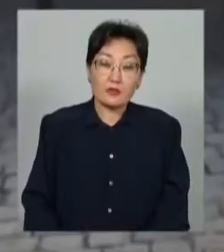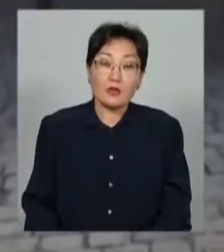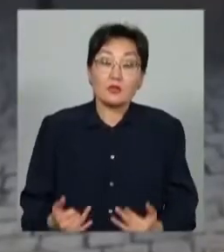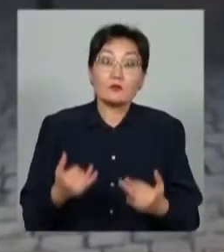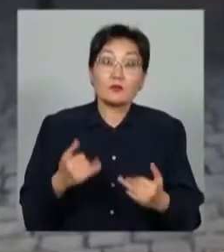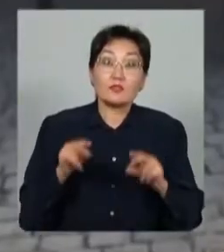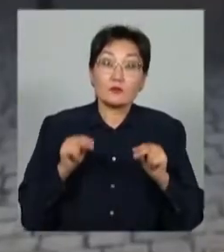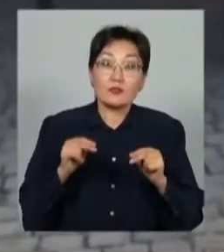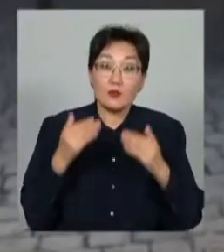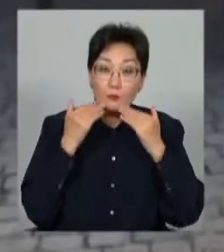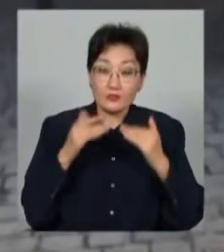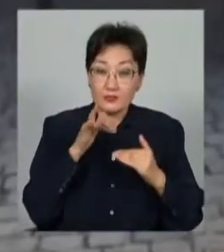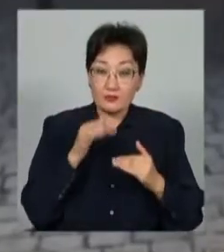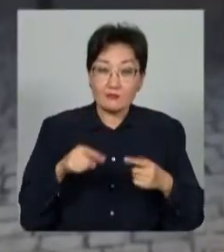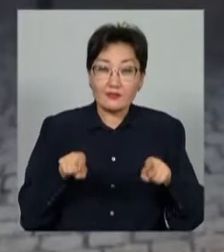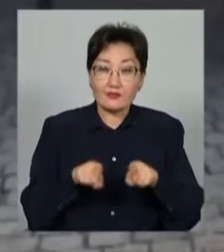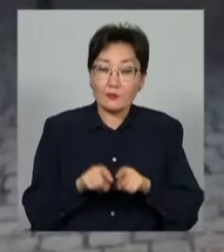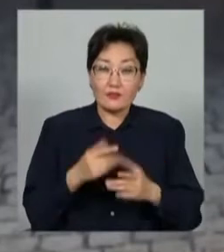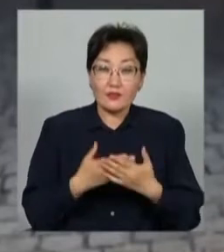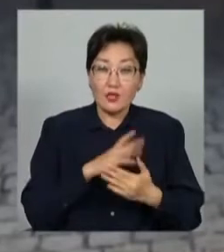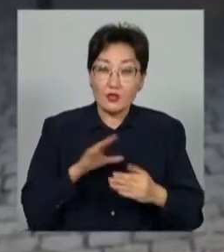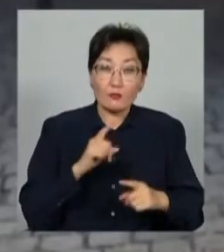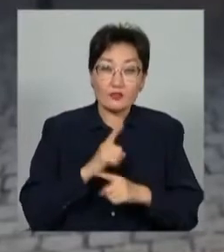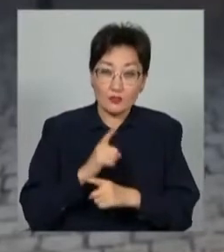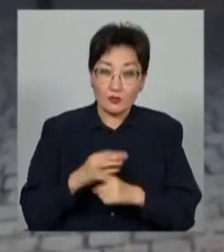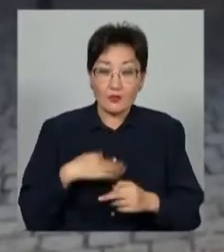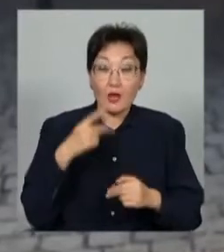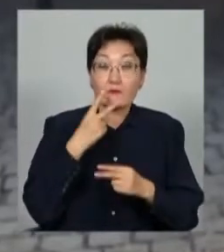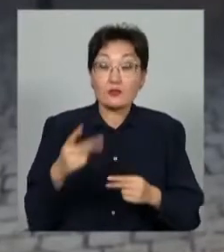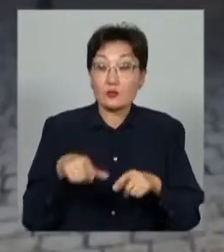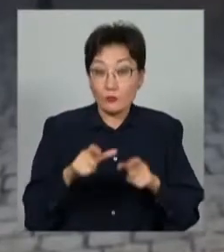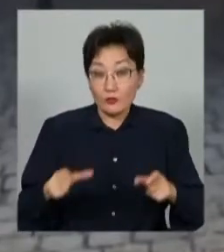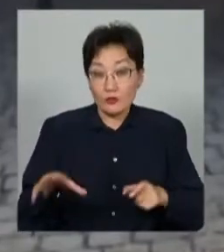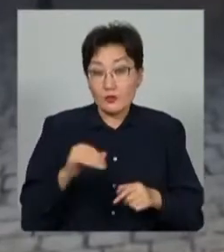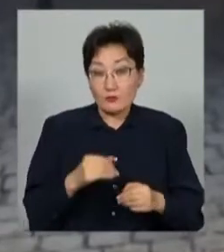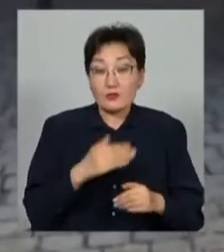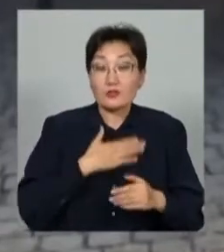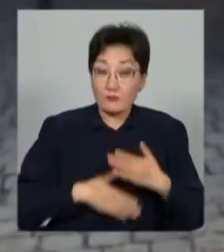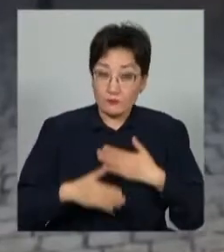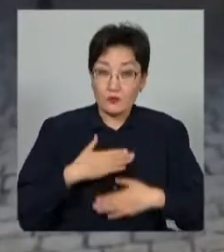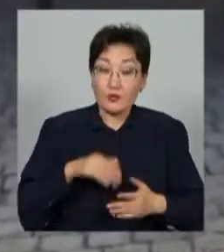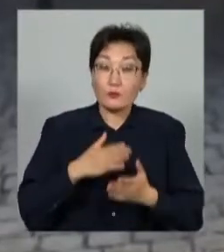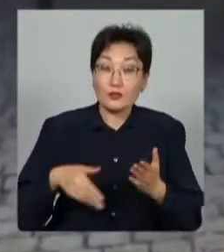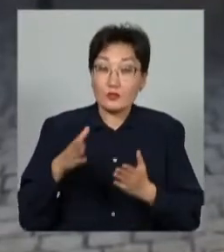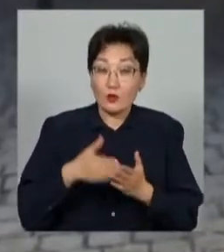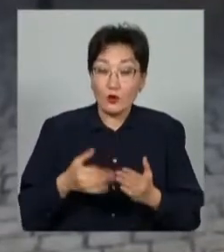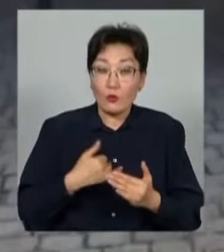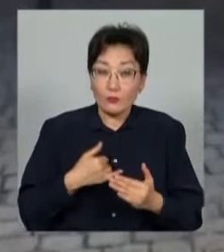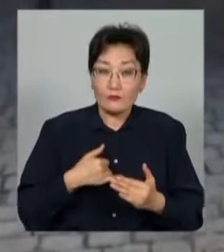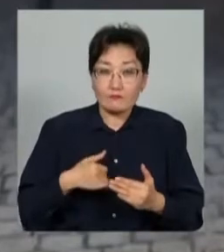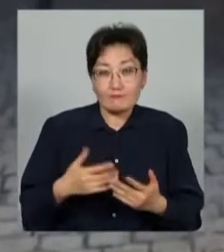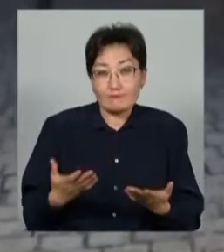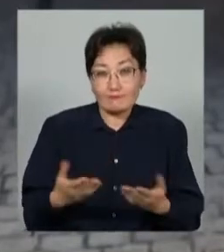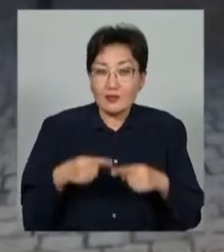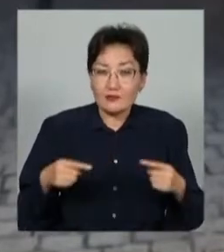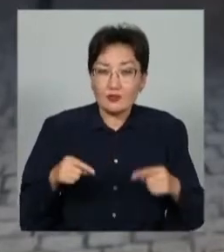Если честно, в последнее время и так почти не было ограничений. Но я вижу, что люди все равно довольны их отменой. В целом у меня смешанные